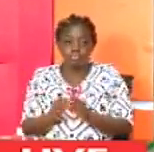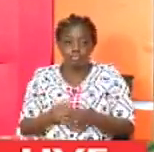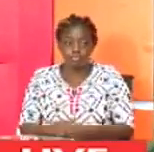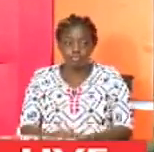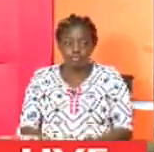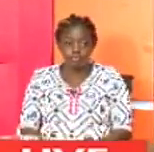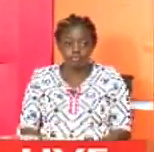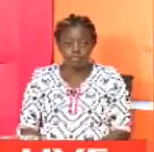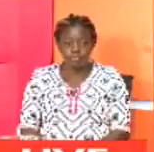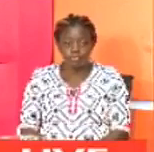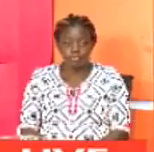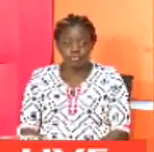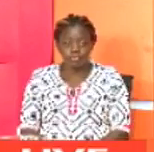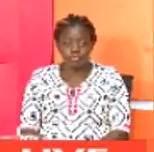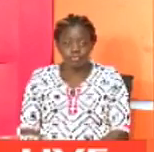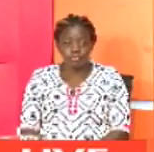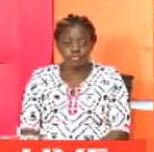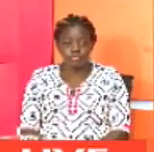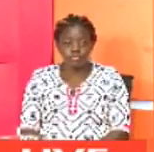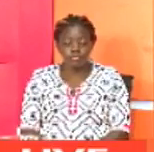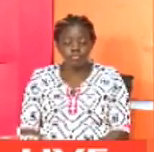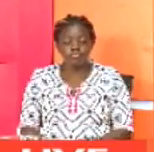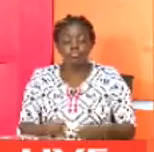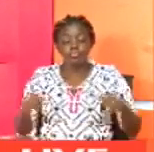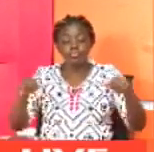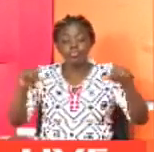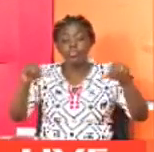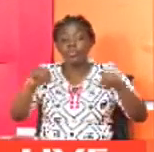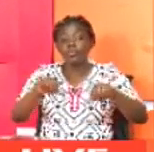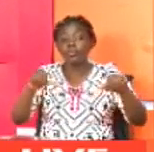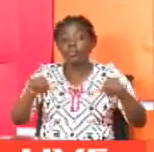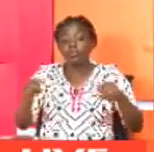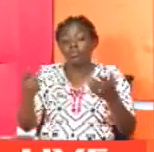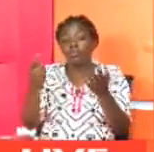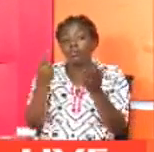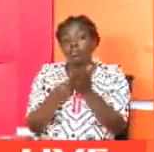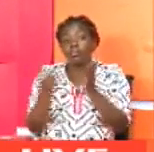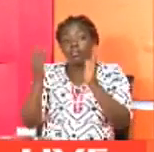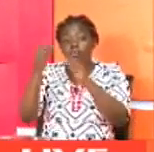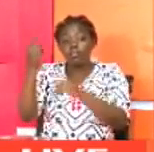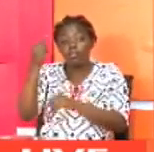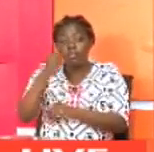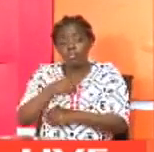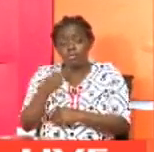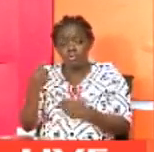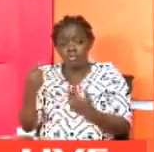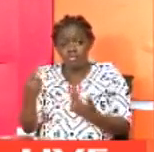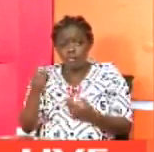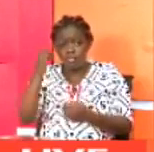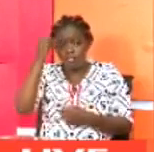kuleeno kulabukedde TV. Kitalo nnyo bannaffe. Ate Uganda ng'ekuza olunaku lw'ebiyiiye,